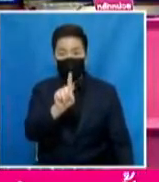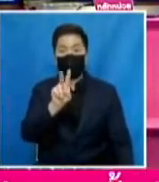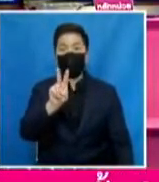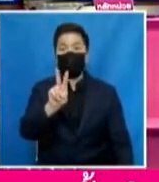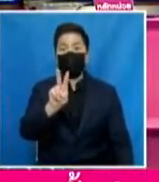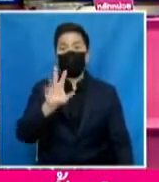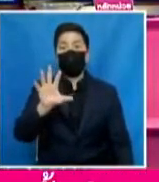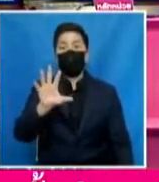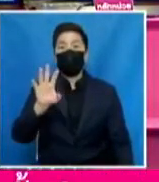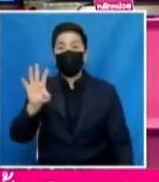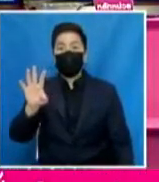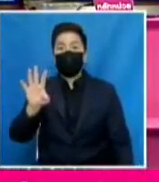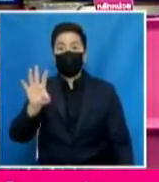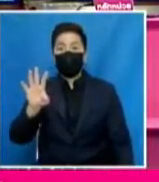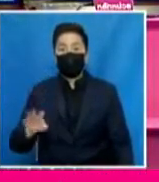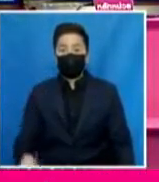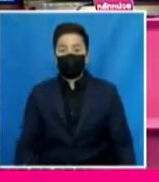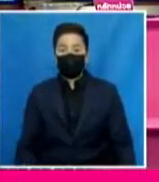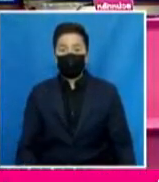5161254